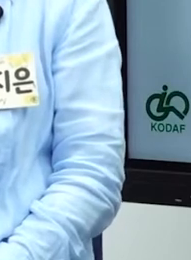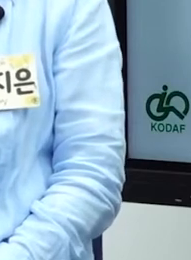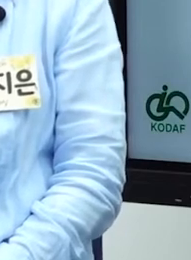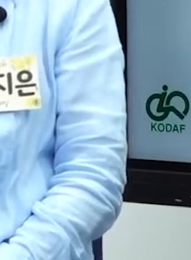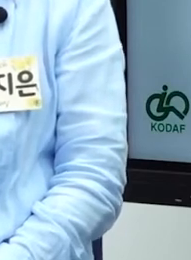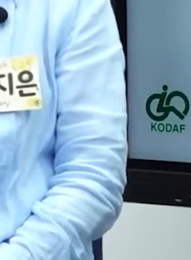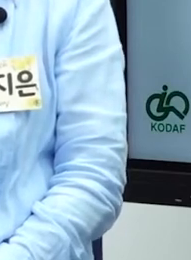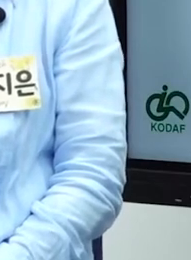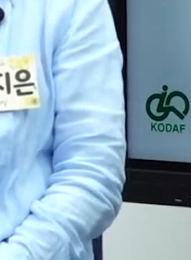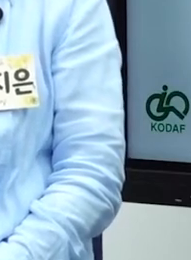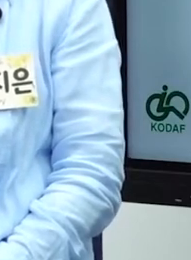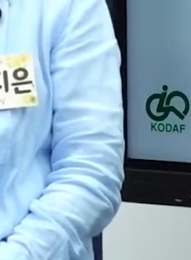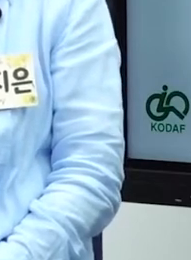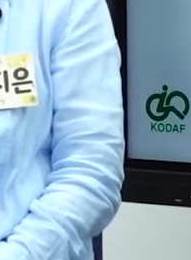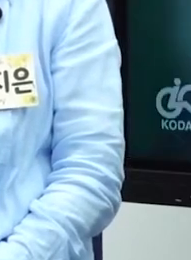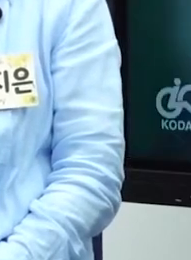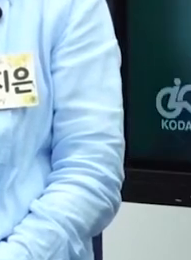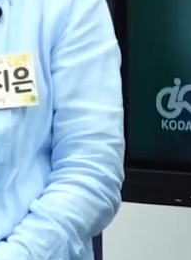들었고 주변에